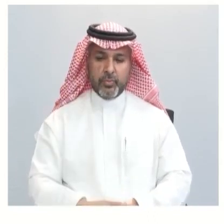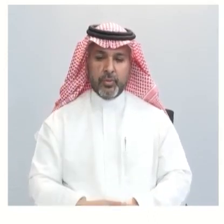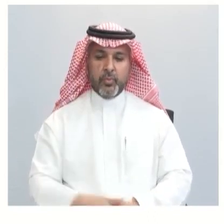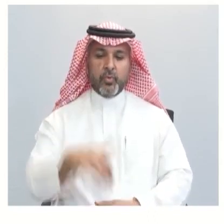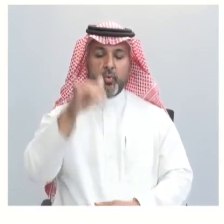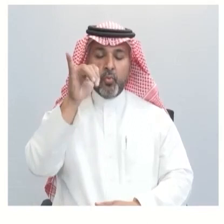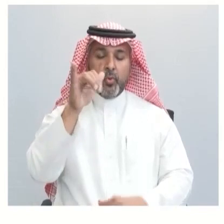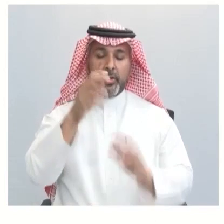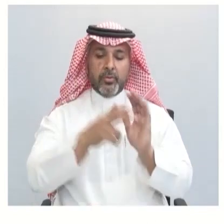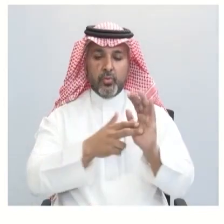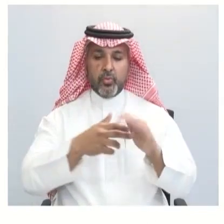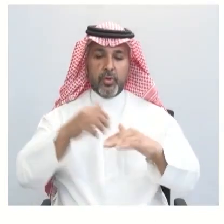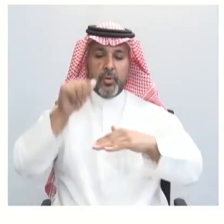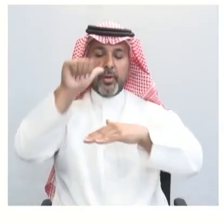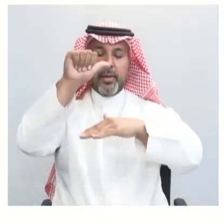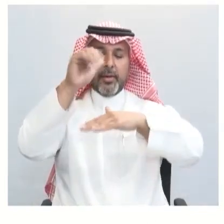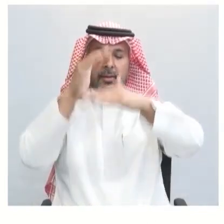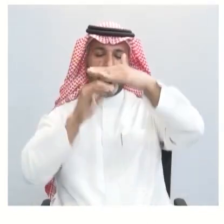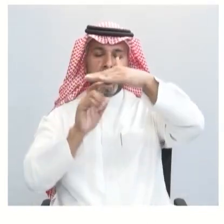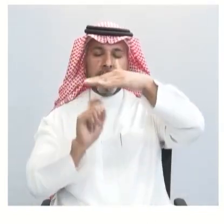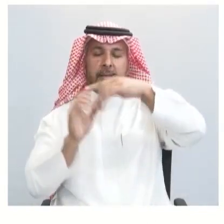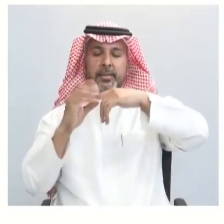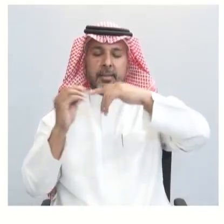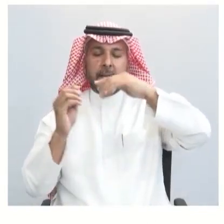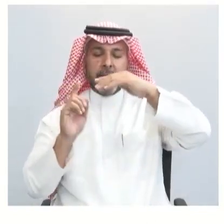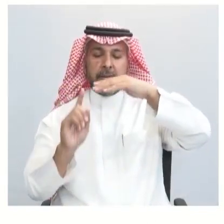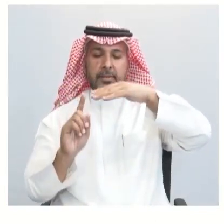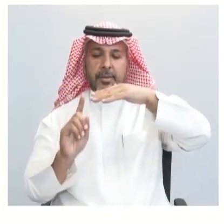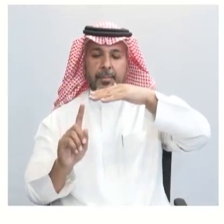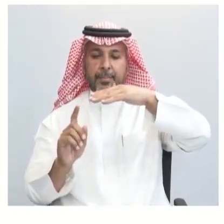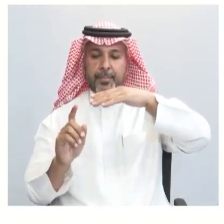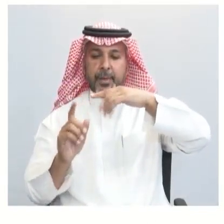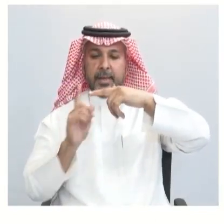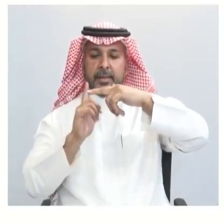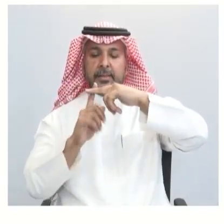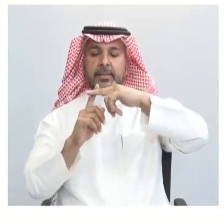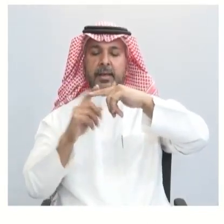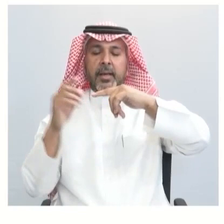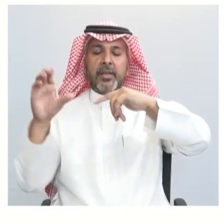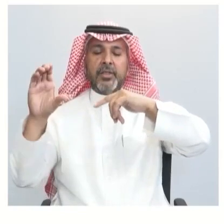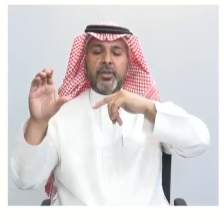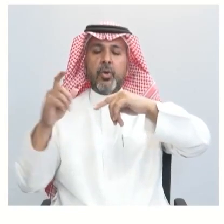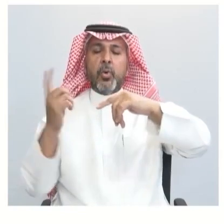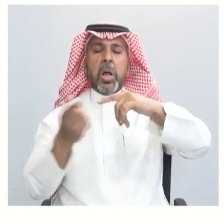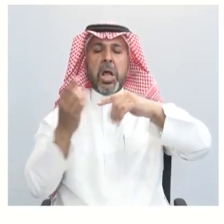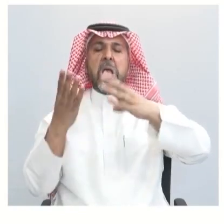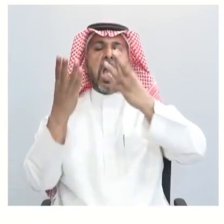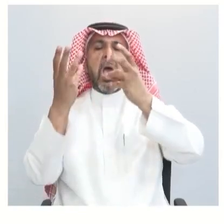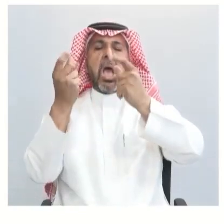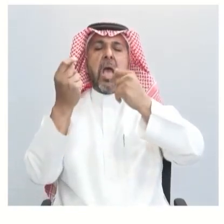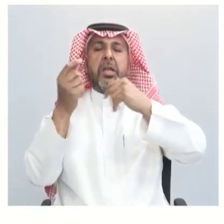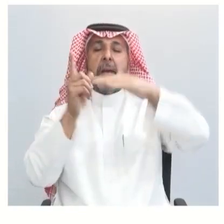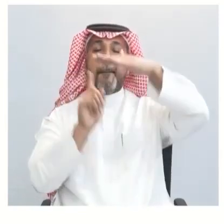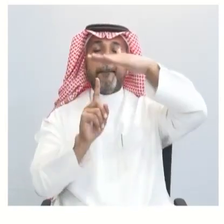بي زائد سي فهو جميع الاعداد الحقيقيه ما عدا البي مثل ما شفنا قبل قليل جميع الاعداد الحقيقيه ما عدا